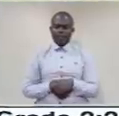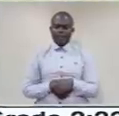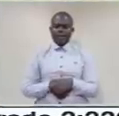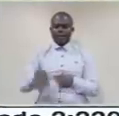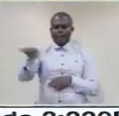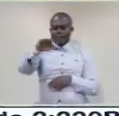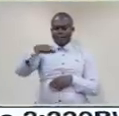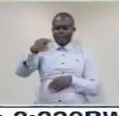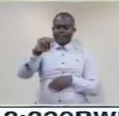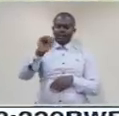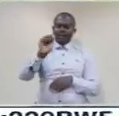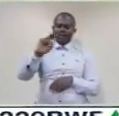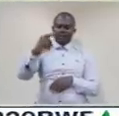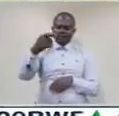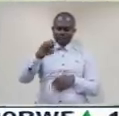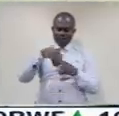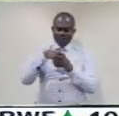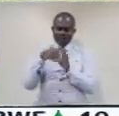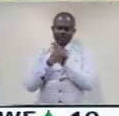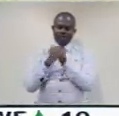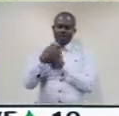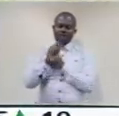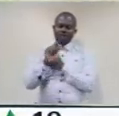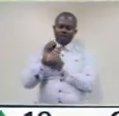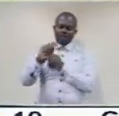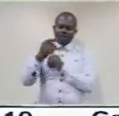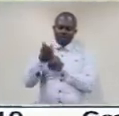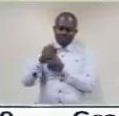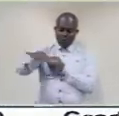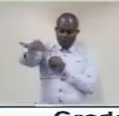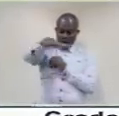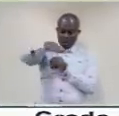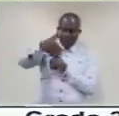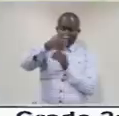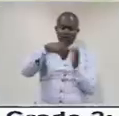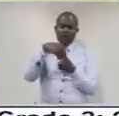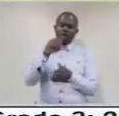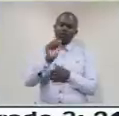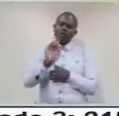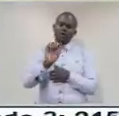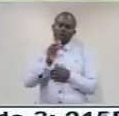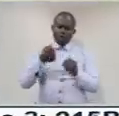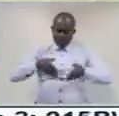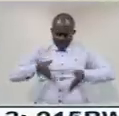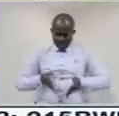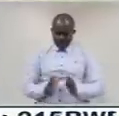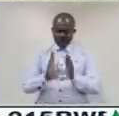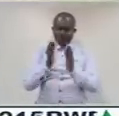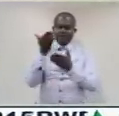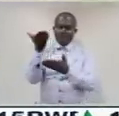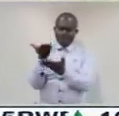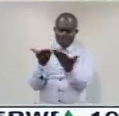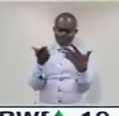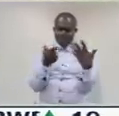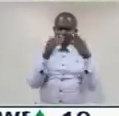Wanyanje mu kagari ka Gatenga mu murenge wa Mukarange ahangaha niho Kabuga Félicien yavukiye. Iyi akaba